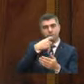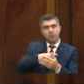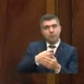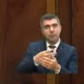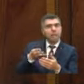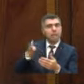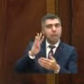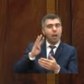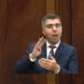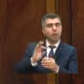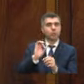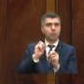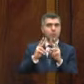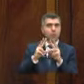كيسمعوني